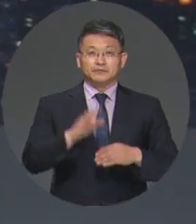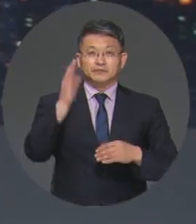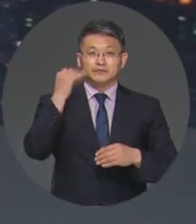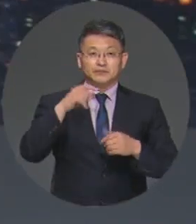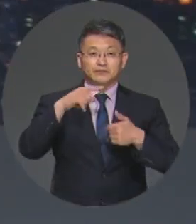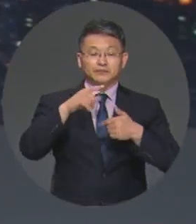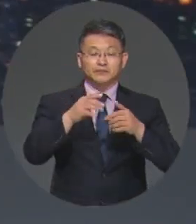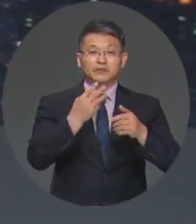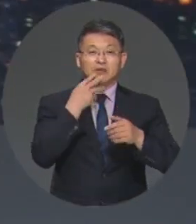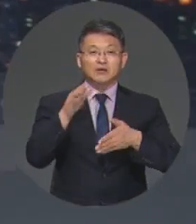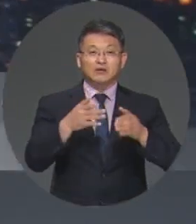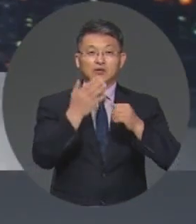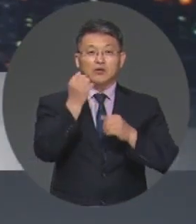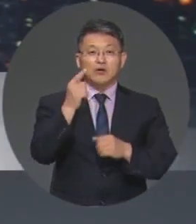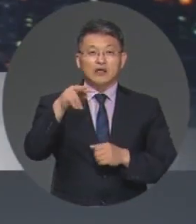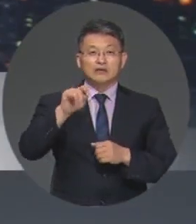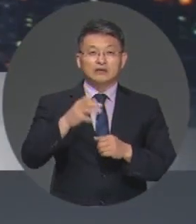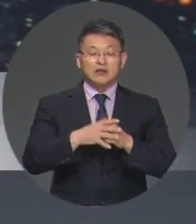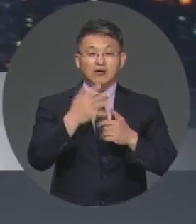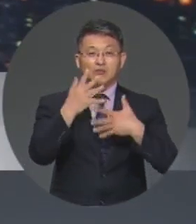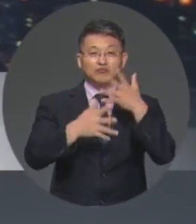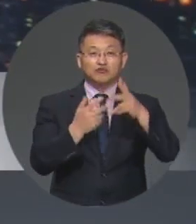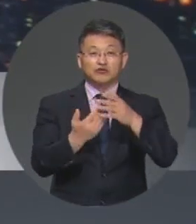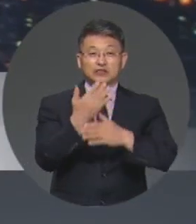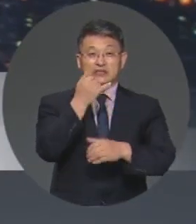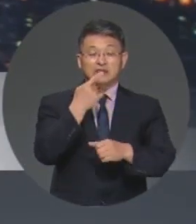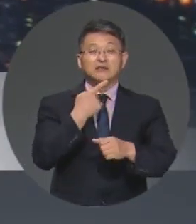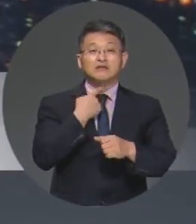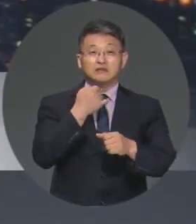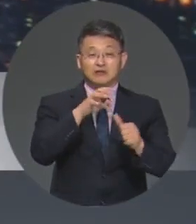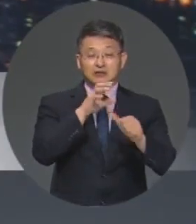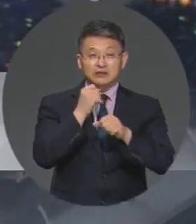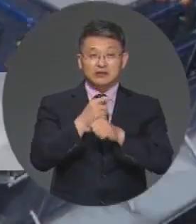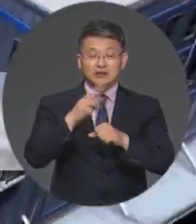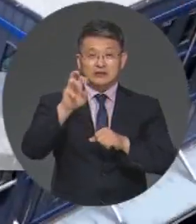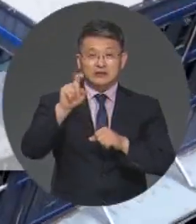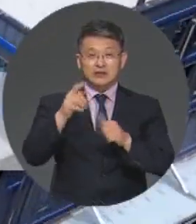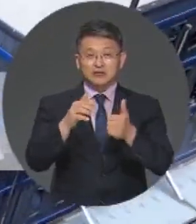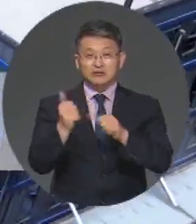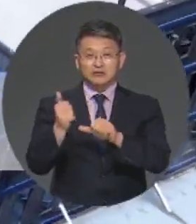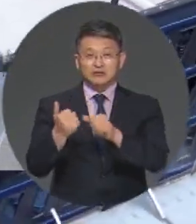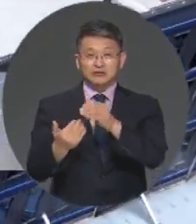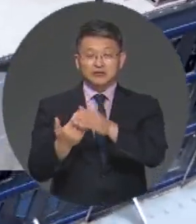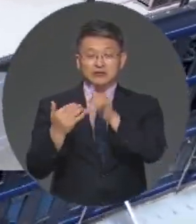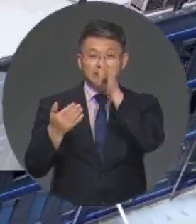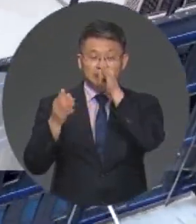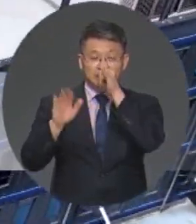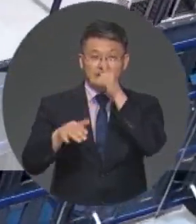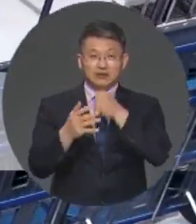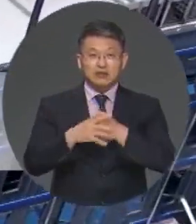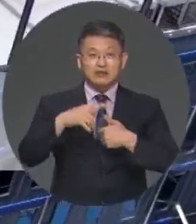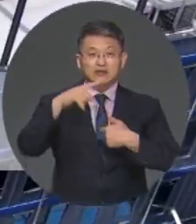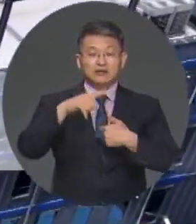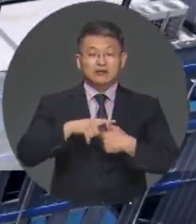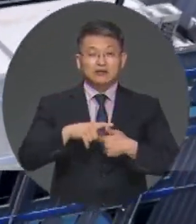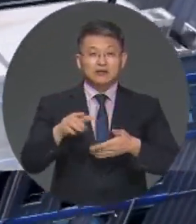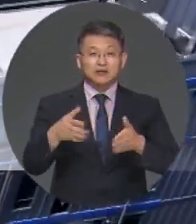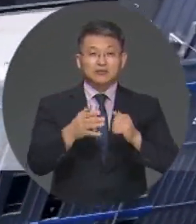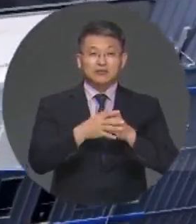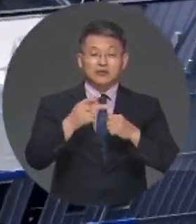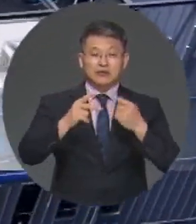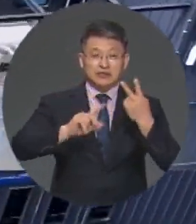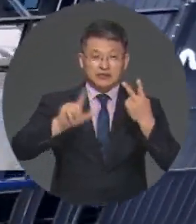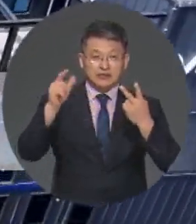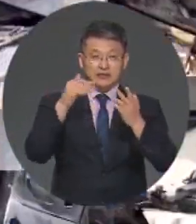최근 경기도 화성에 리튬전지 제조 공장에서 과제가 발생해 31명의 사상자를 낸 가운데 경상남도가 다음 달